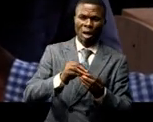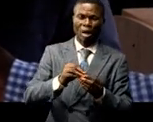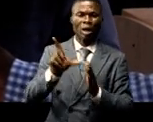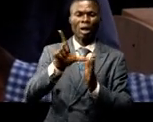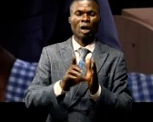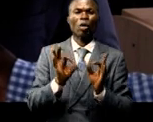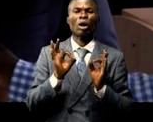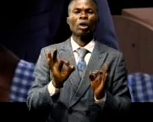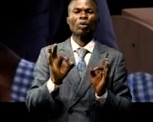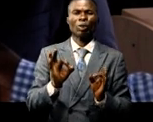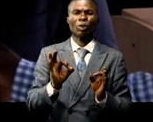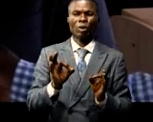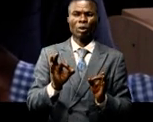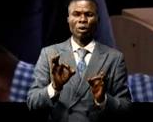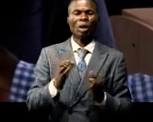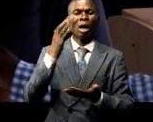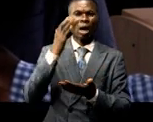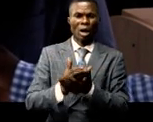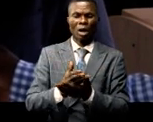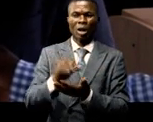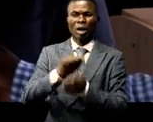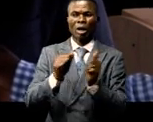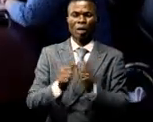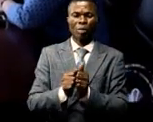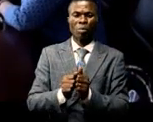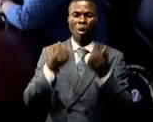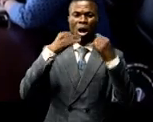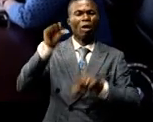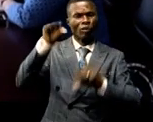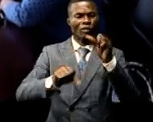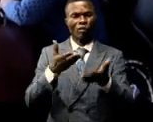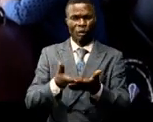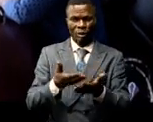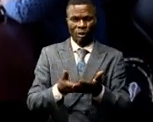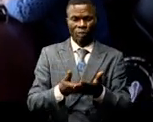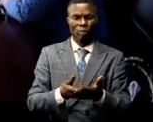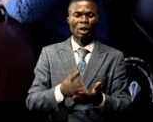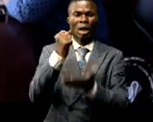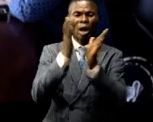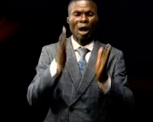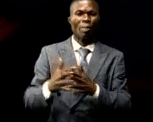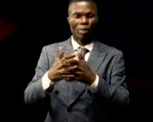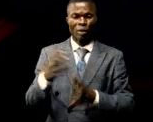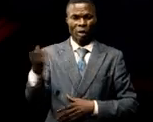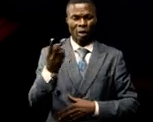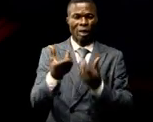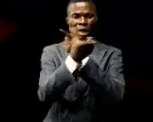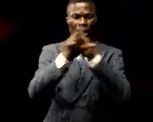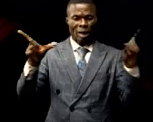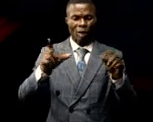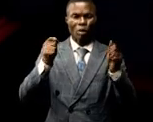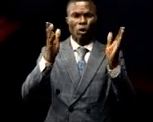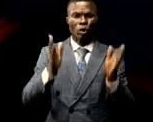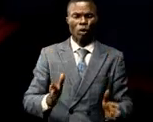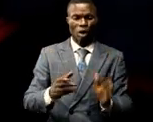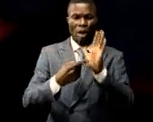qui peut mettre fin à la question de diffamation. Mike Hammer et Patrick Muyaya estiment que la liberté d'expression est